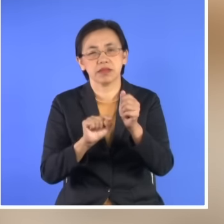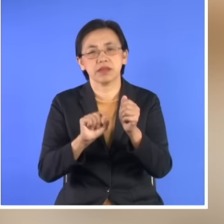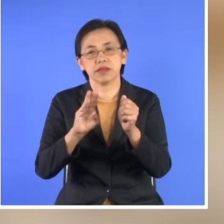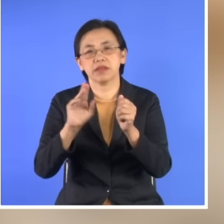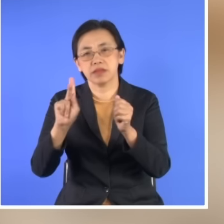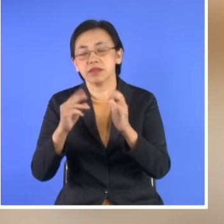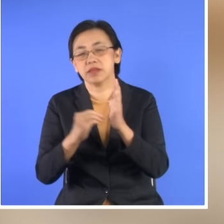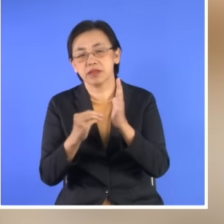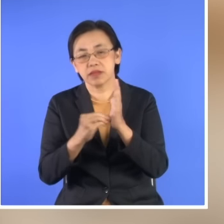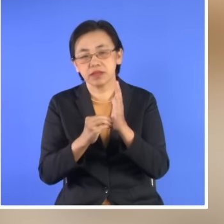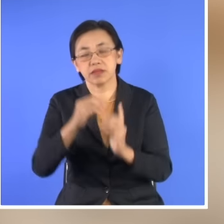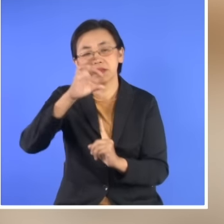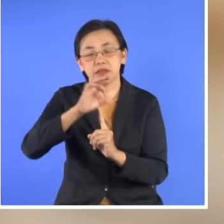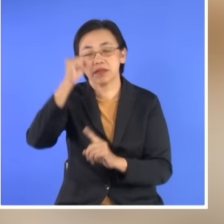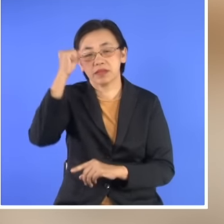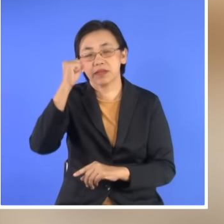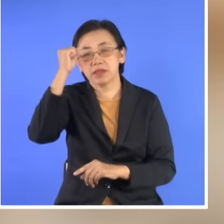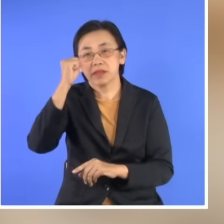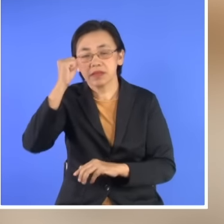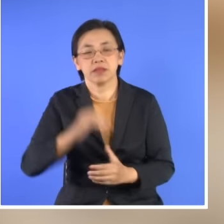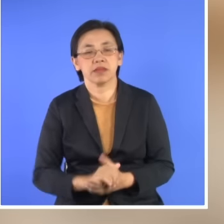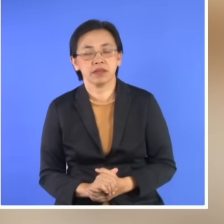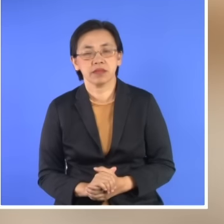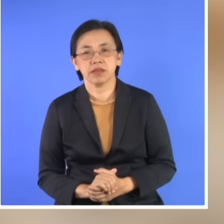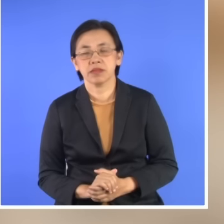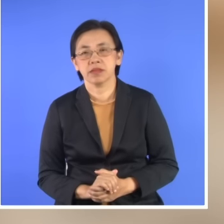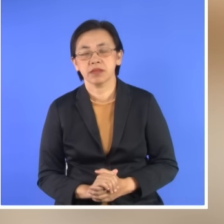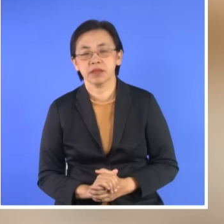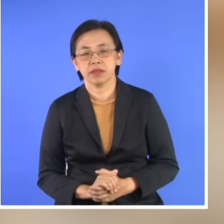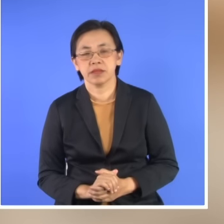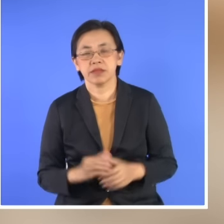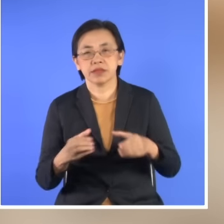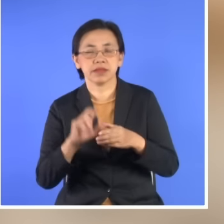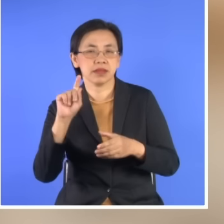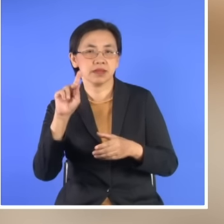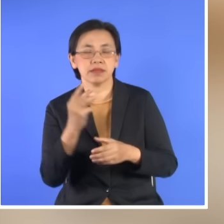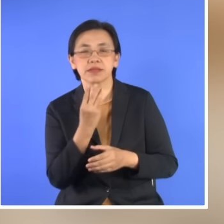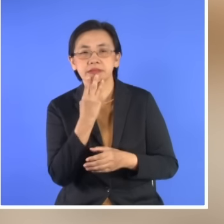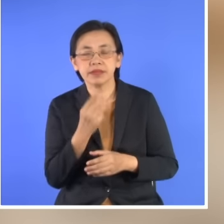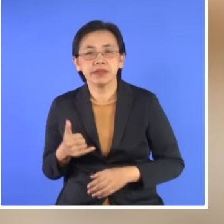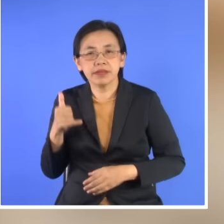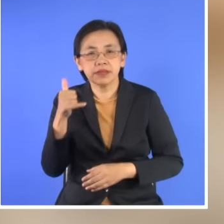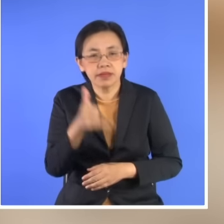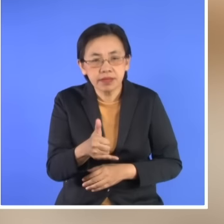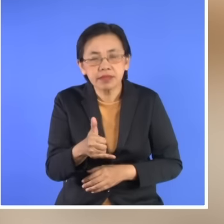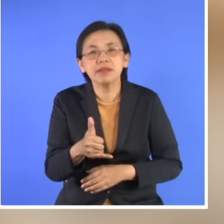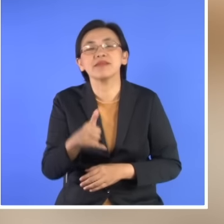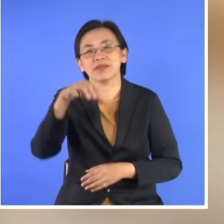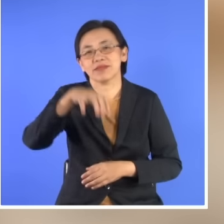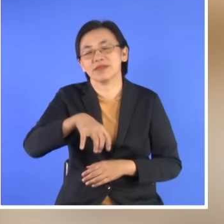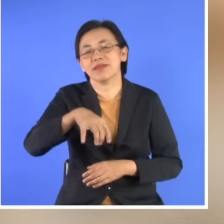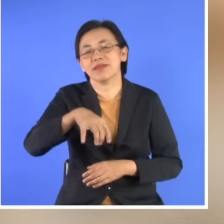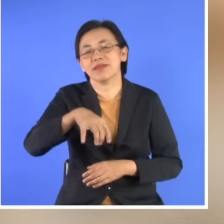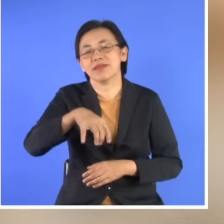ค่ะจากคลิปนี้คุณโป้งสุวพัฒน์ทีมข่าวเวิร์คพก็เลยลงพื้นที่ไปที่อู่รถเมล์สวนสยามกรุงเทพฯ